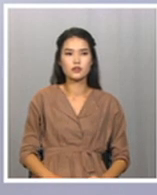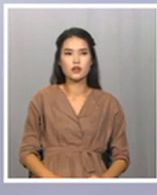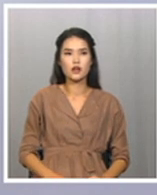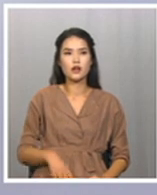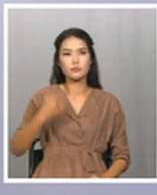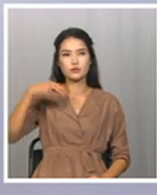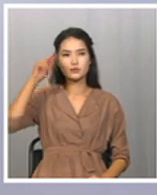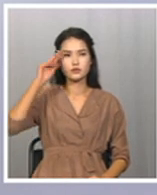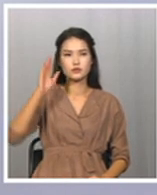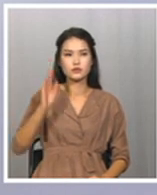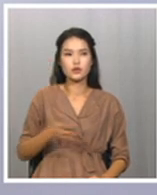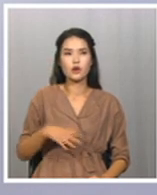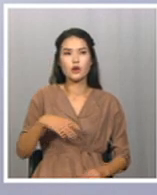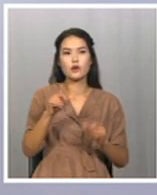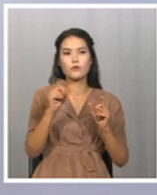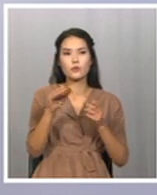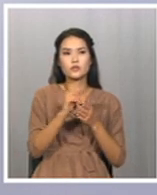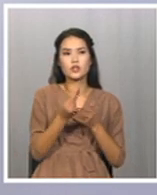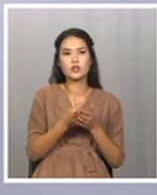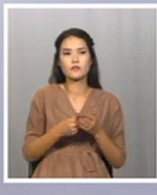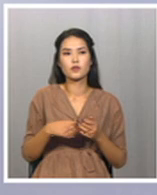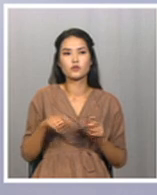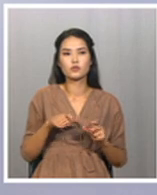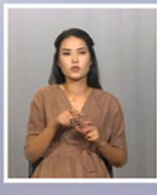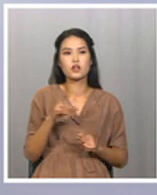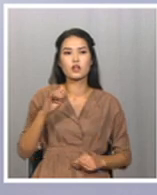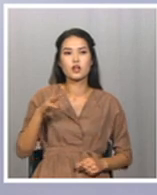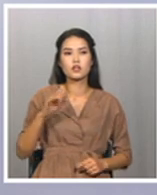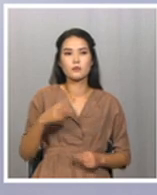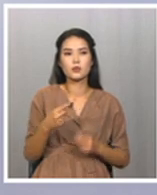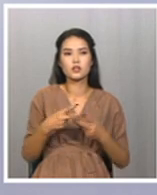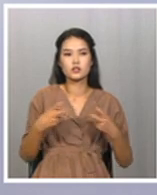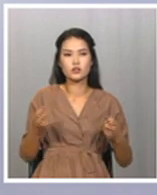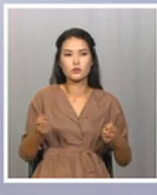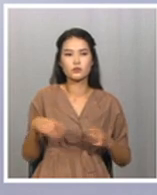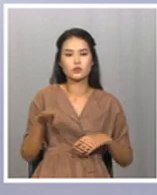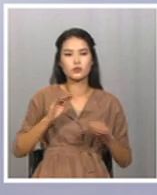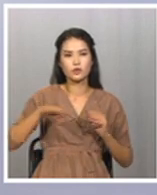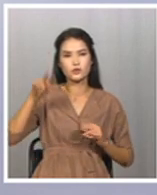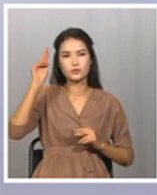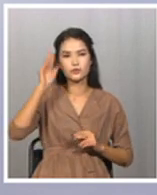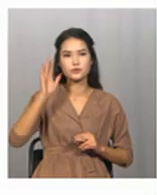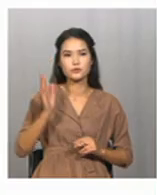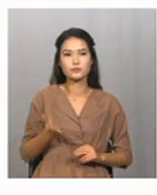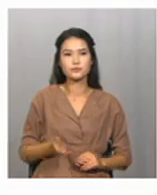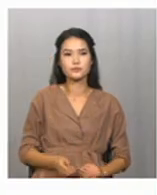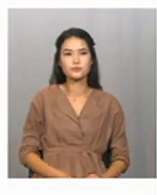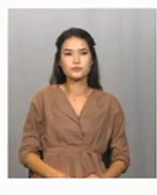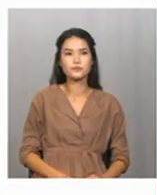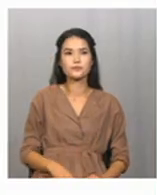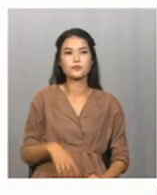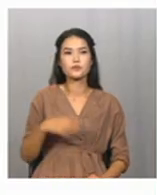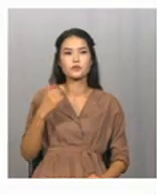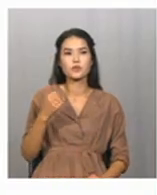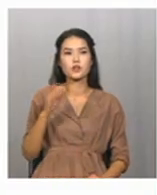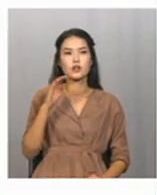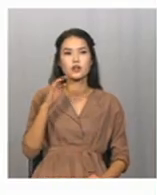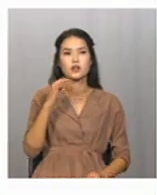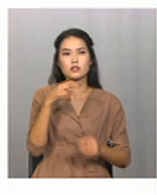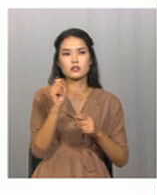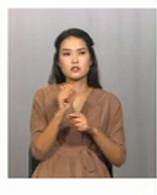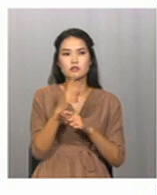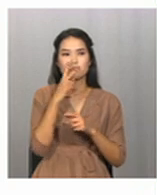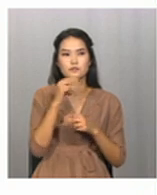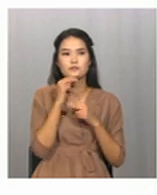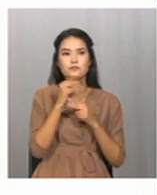Бүгінгі сабақта функция графигіне жүргізілген жанаманың теңдеуін құрастыруды үйренесіз. Ал енді оқушылар, мына тапсырмаға